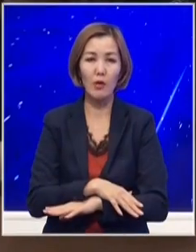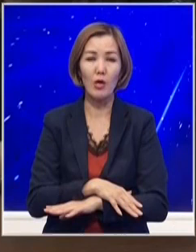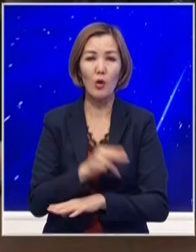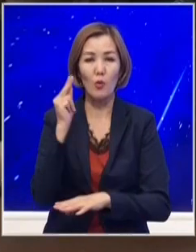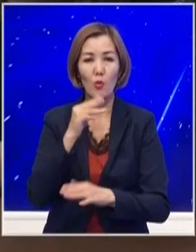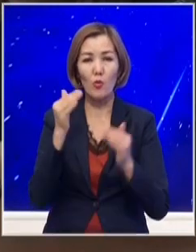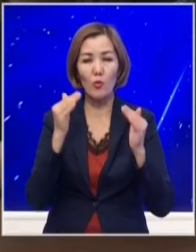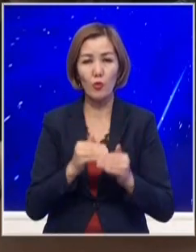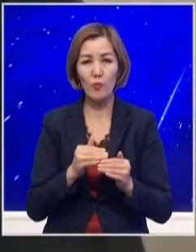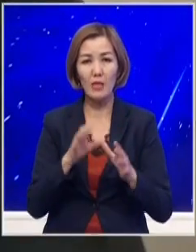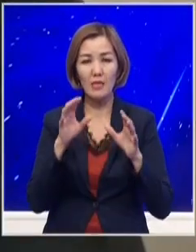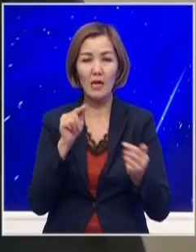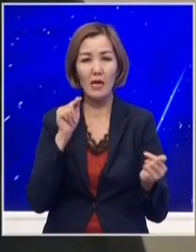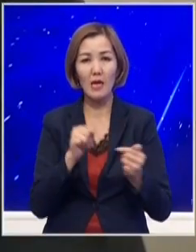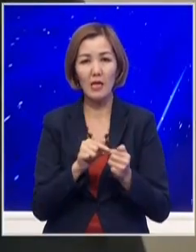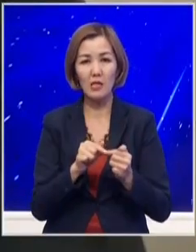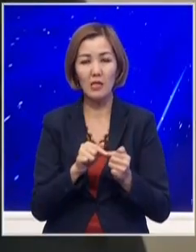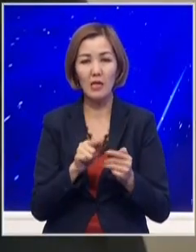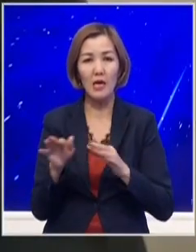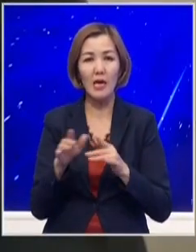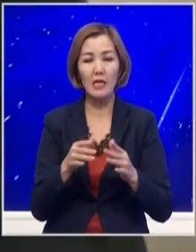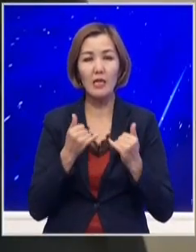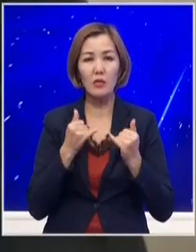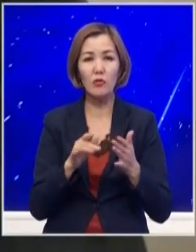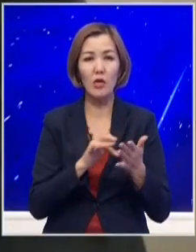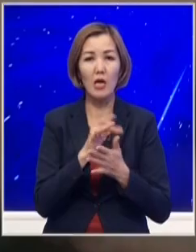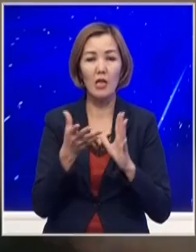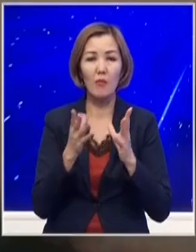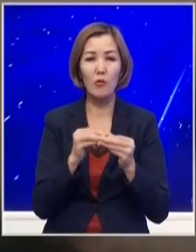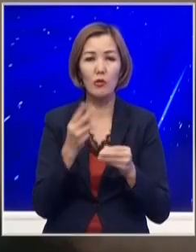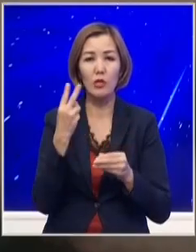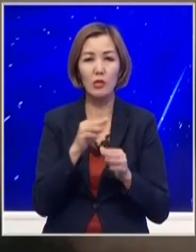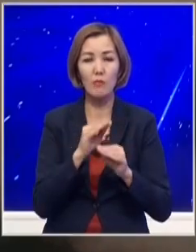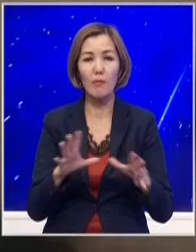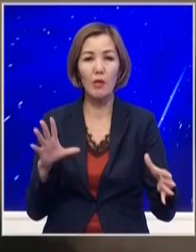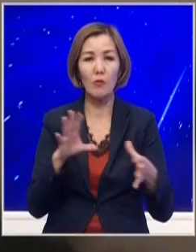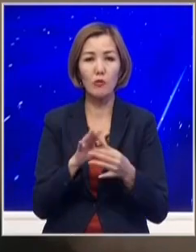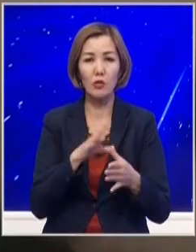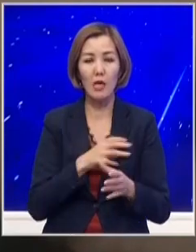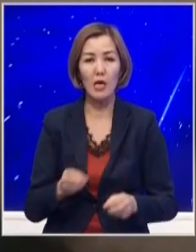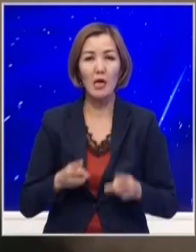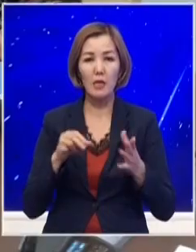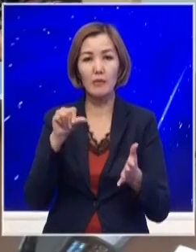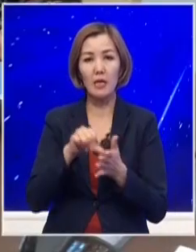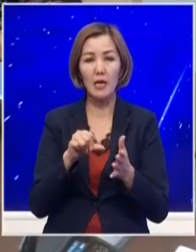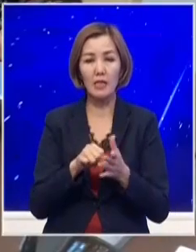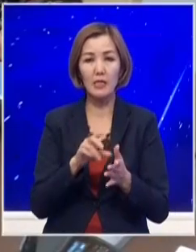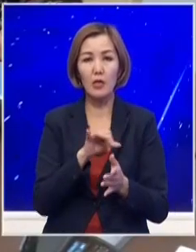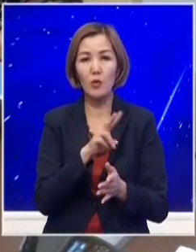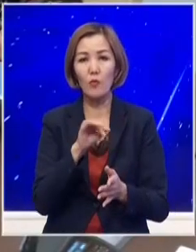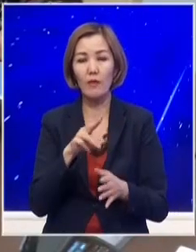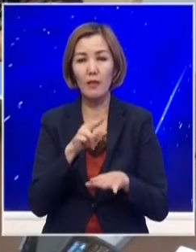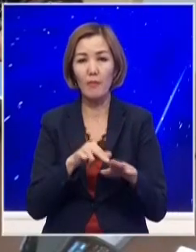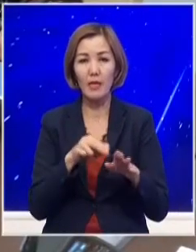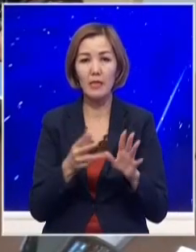мен заңға қайшы әрекеттер үшін қала бойынша 20 оқушы учетқа алынған. Оның біреуі қылмыс жасаған, ал ювеналды полиция